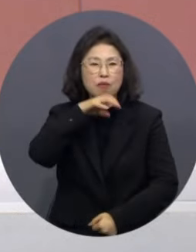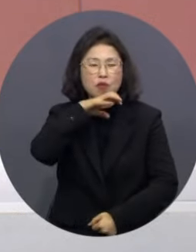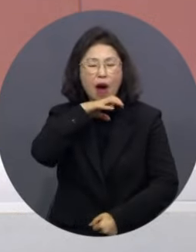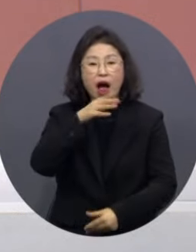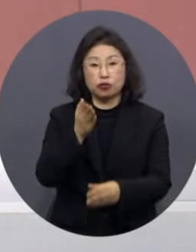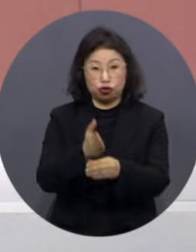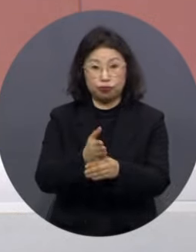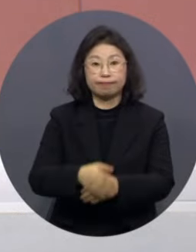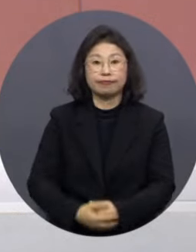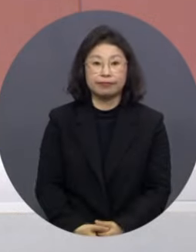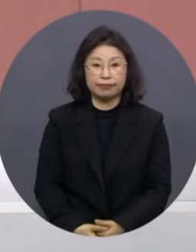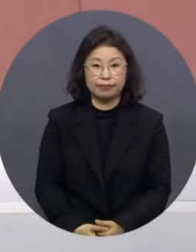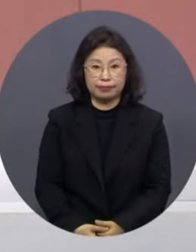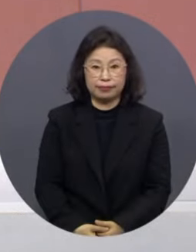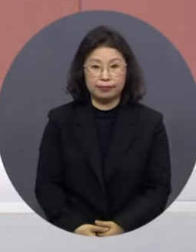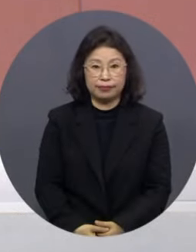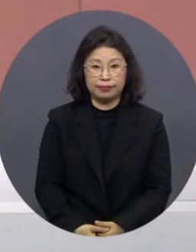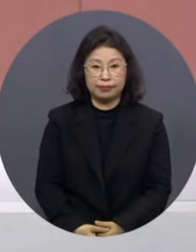기자가 보도합니다